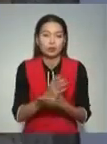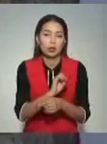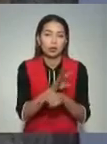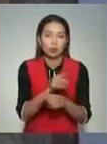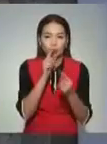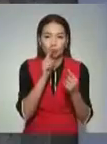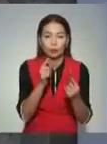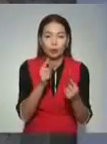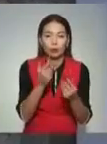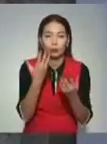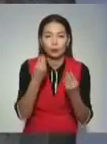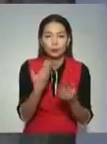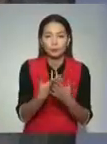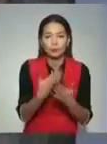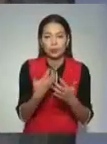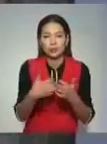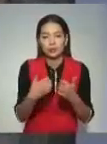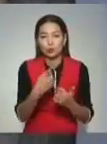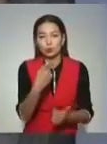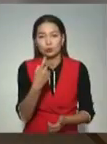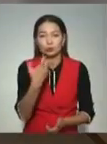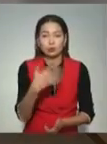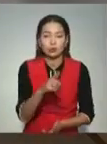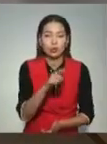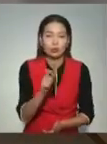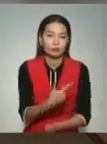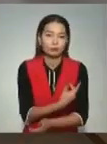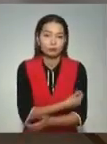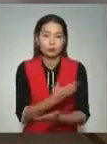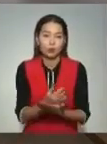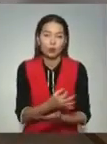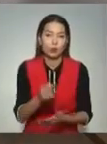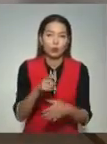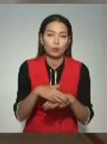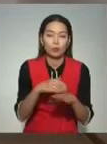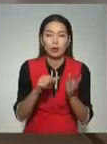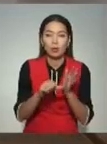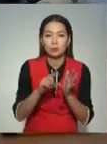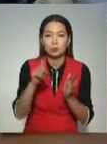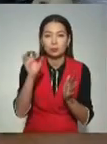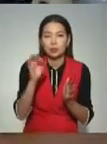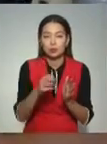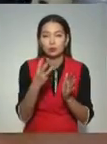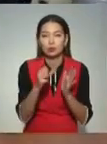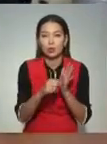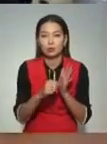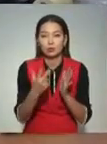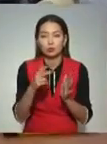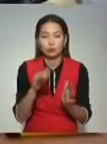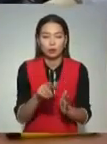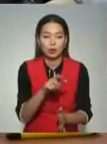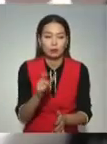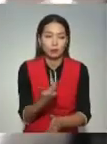орташа есеппен 100-150 адам екпе салдырады. Облыс тұрғындарының 61%, яғни 363 мың адам